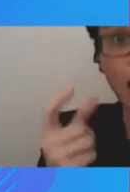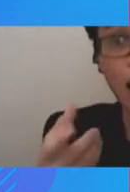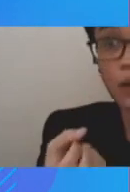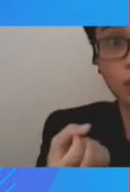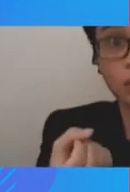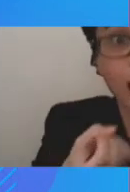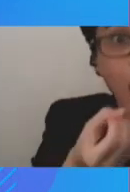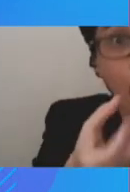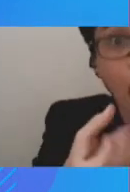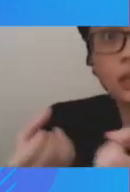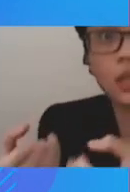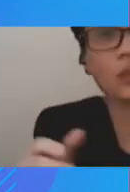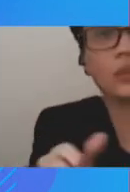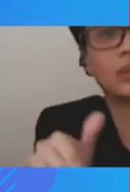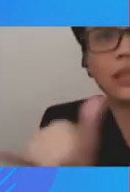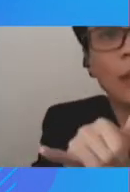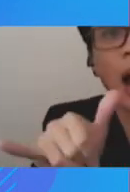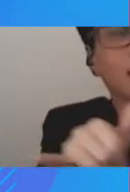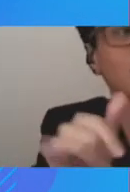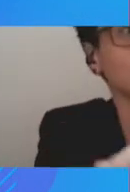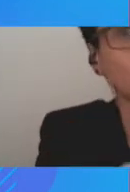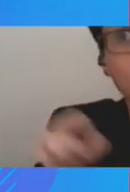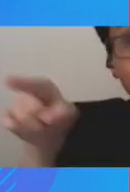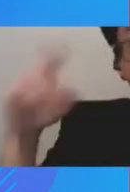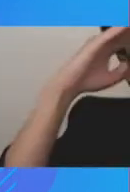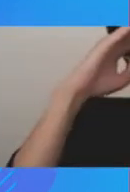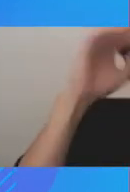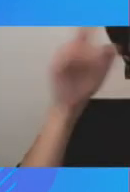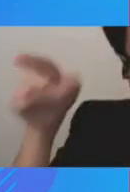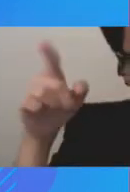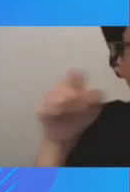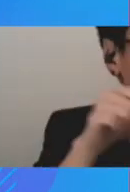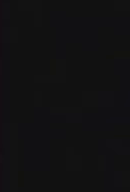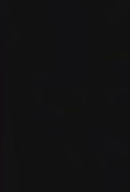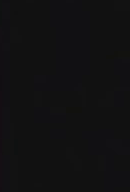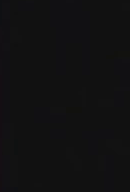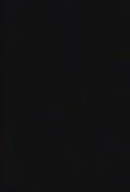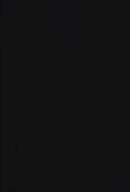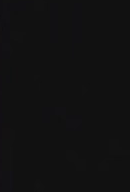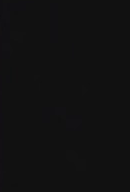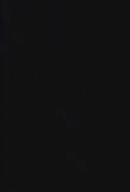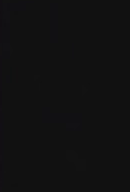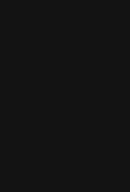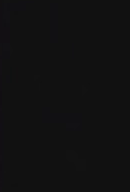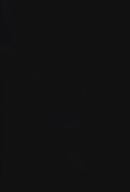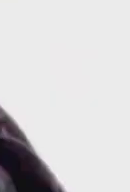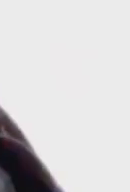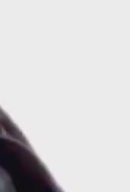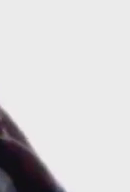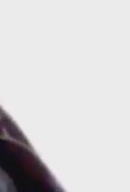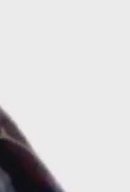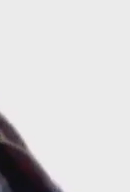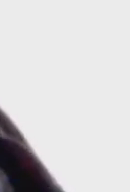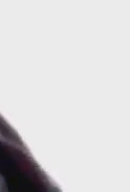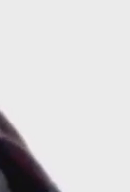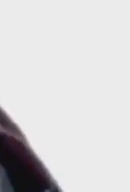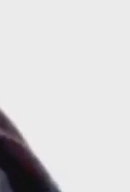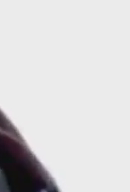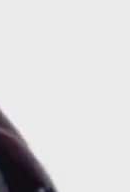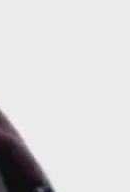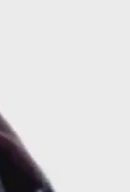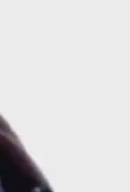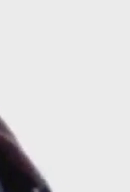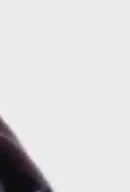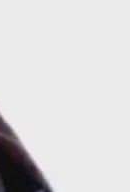oh itu laki-laki, ini perempuan, kamu nggak boleh nggak pakai baju di luar, malu gitu. Dia bisa paham itu gitu.